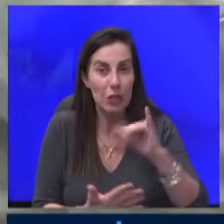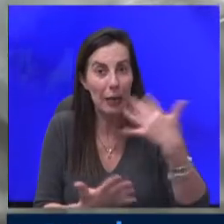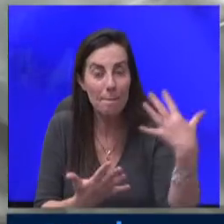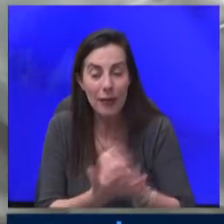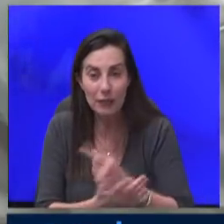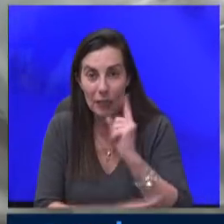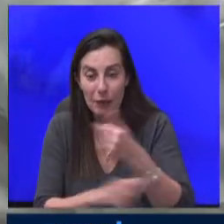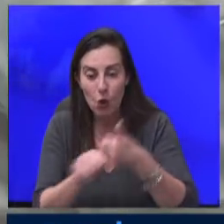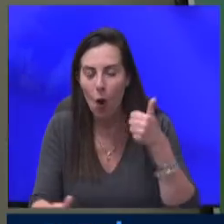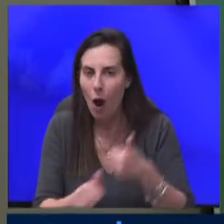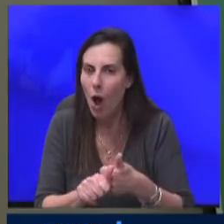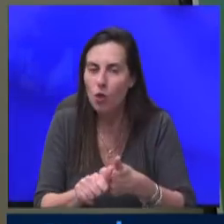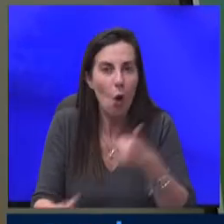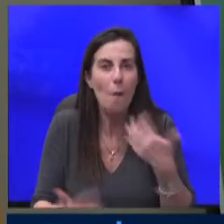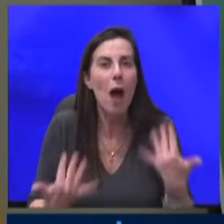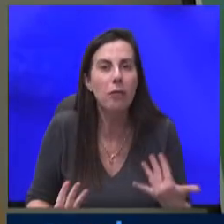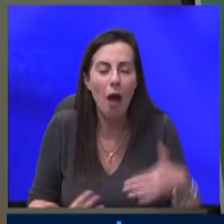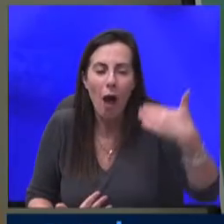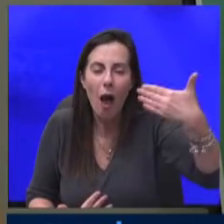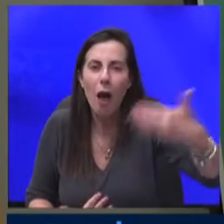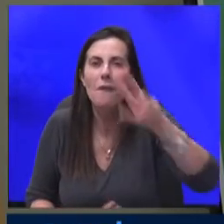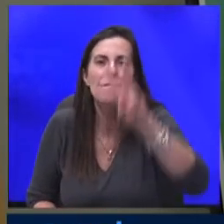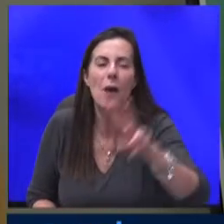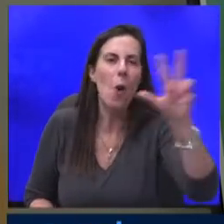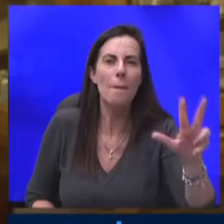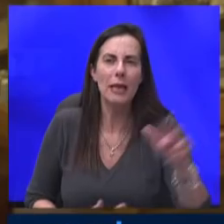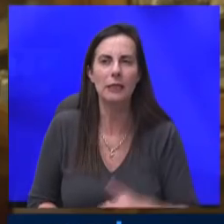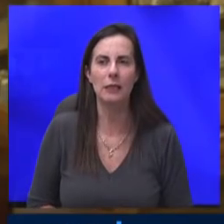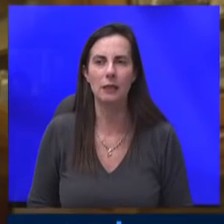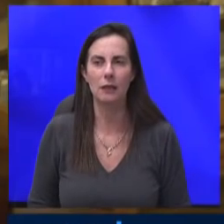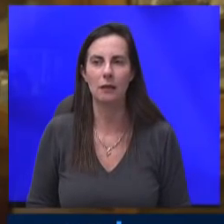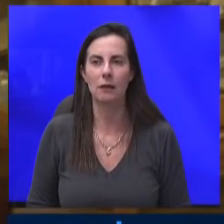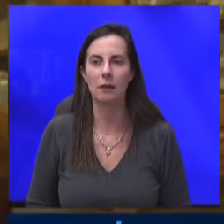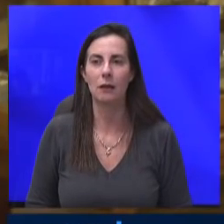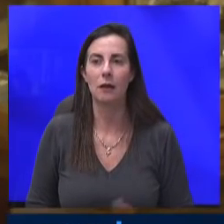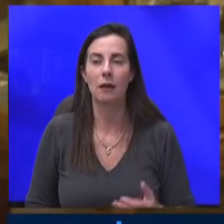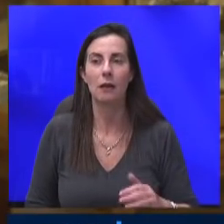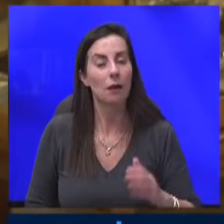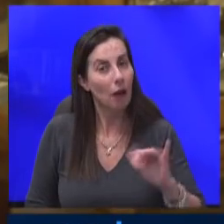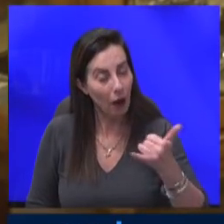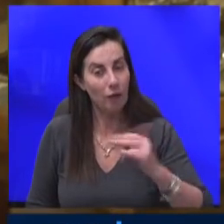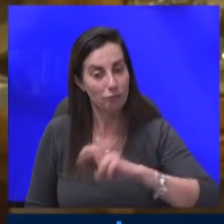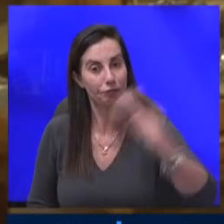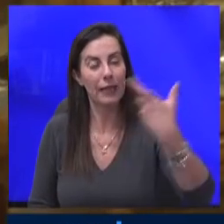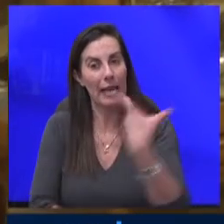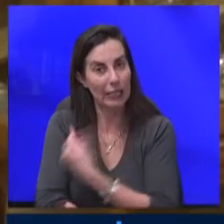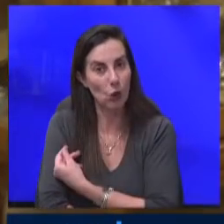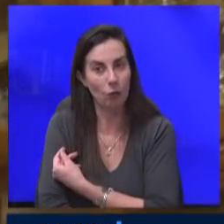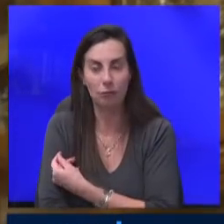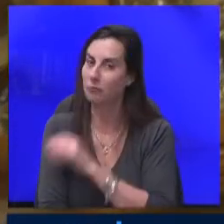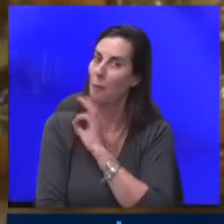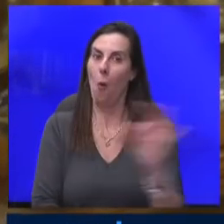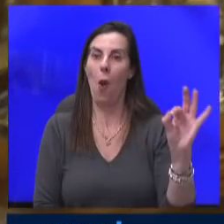טוענים שהתורים המוקדמים הם לפברואר ומרץ. קיבלתי זימון לחיסון,